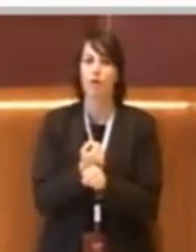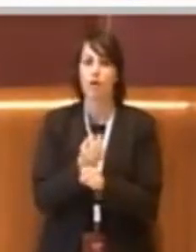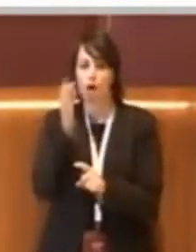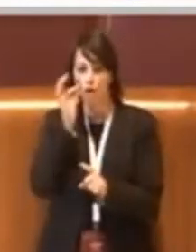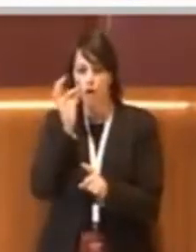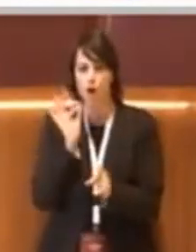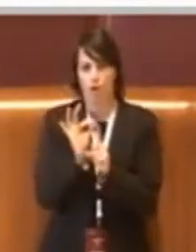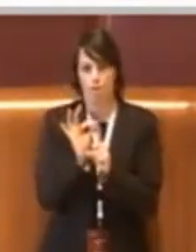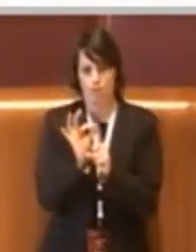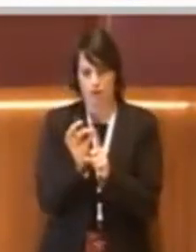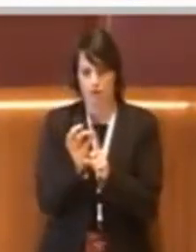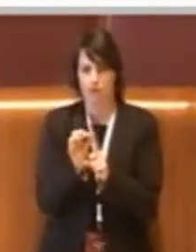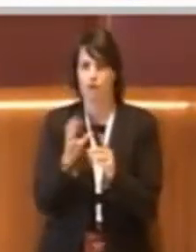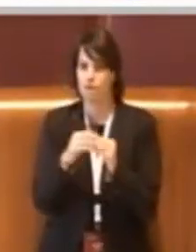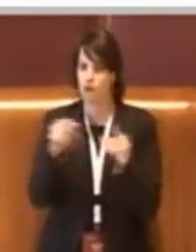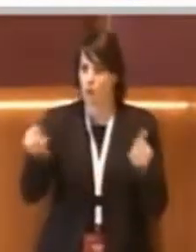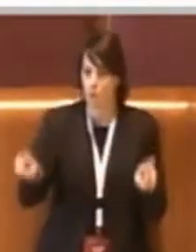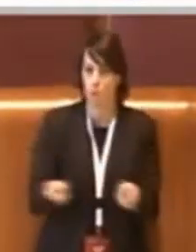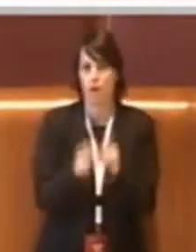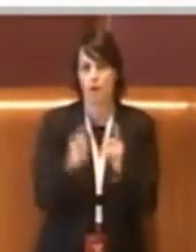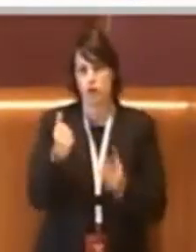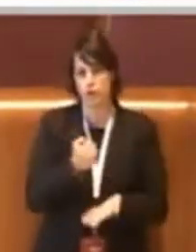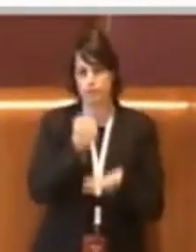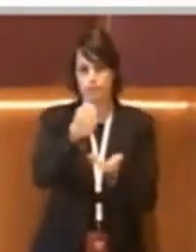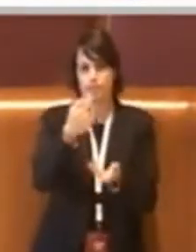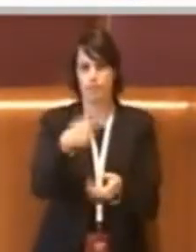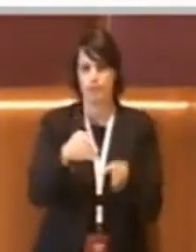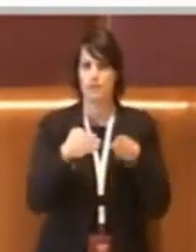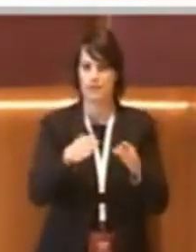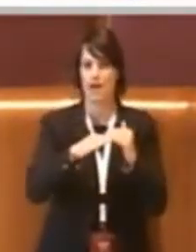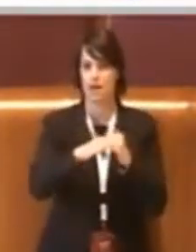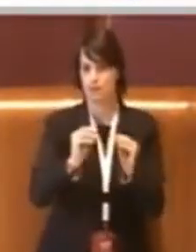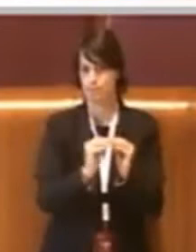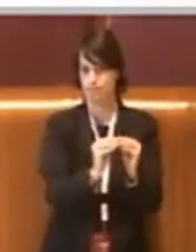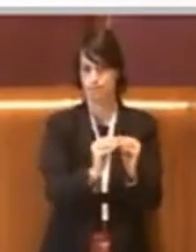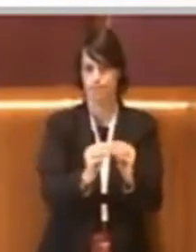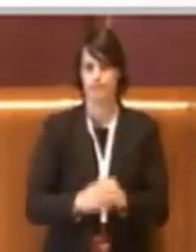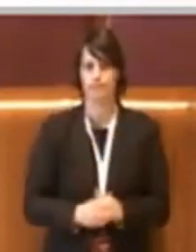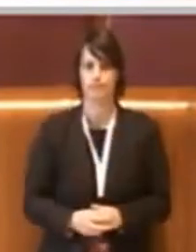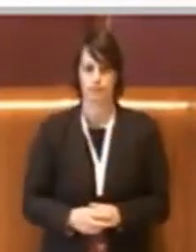prossimo, assestamento o variazione che andremo a votare.